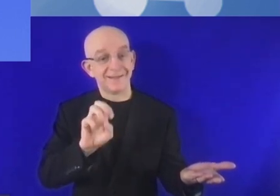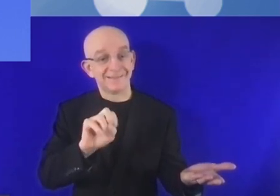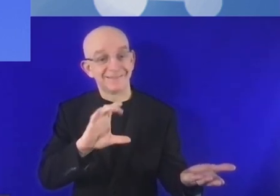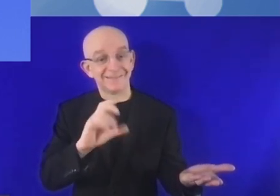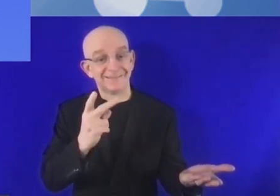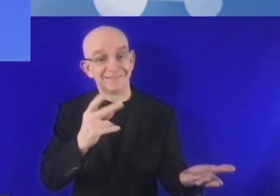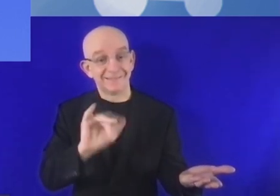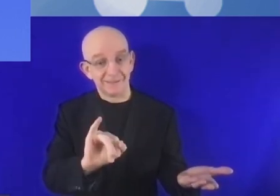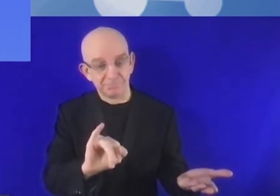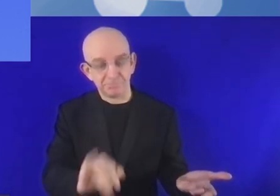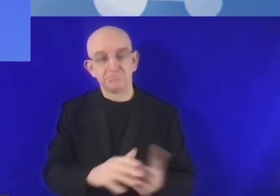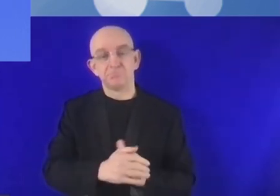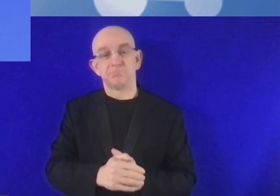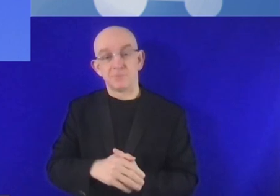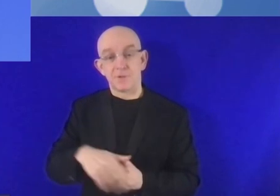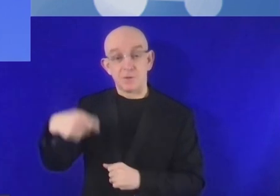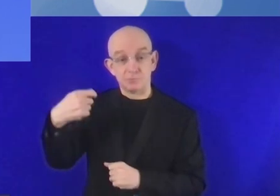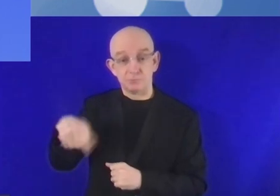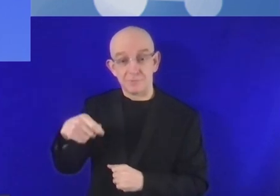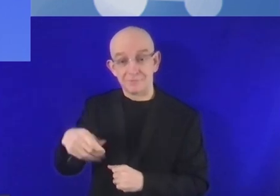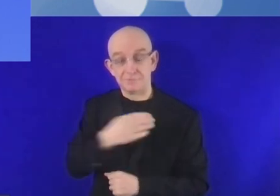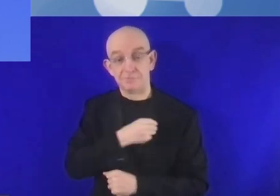Panie Prezydencie Miasta Katowic,